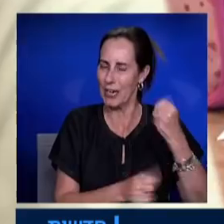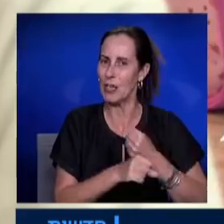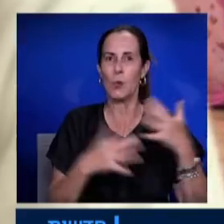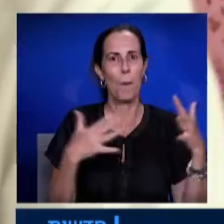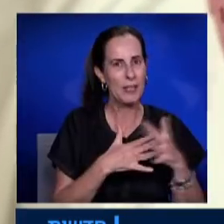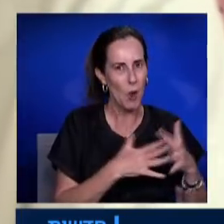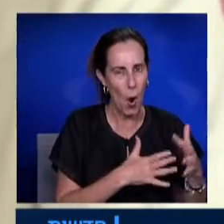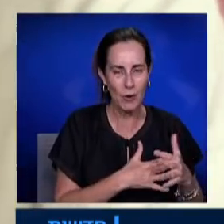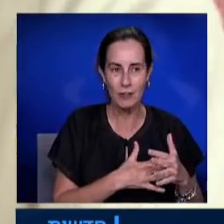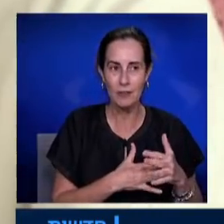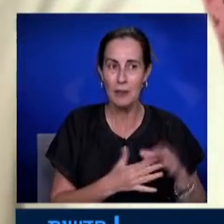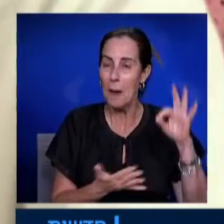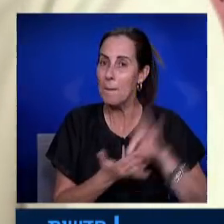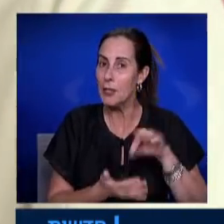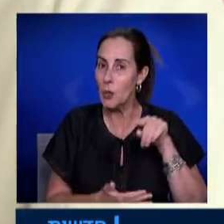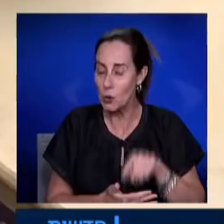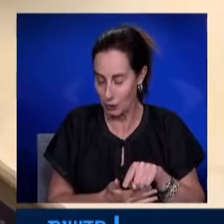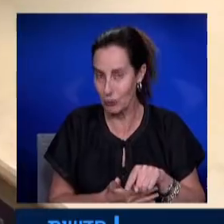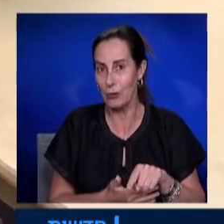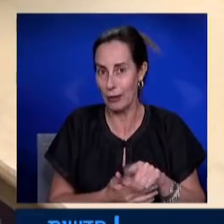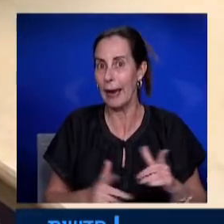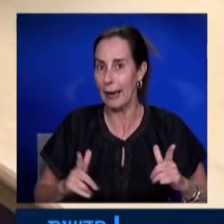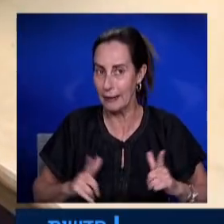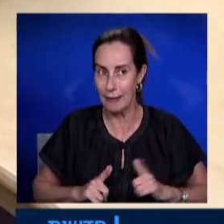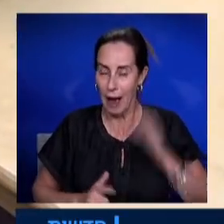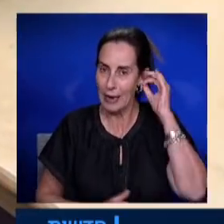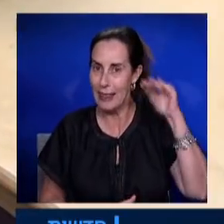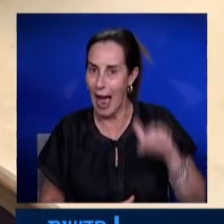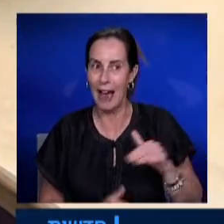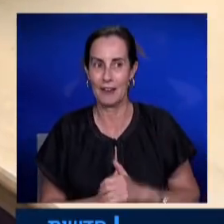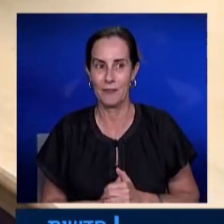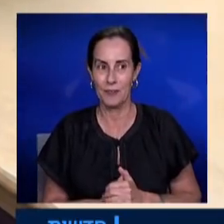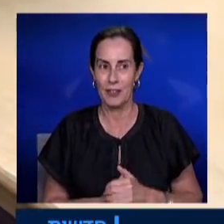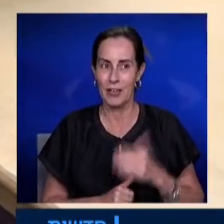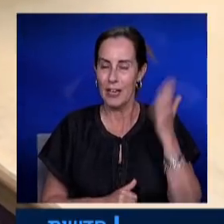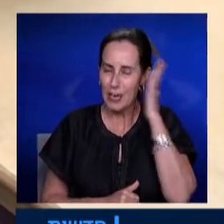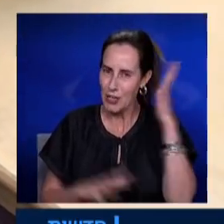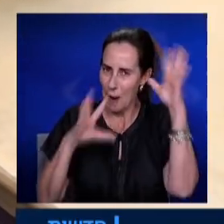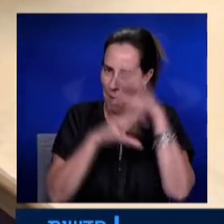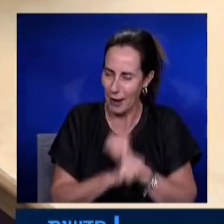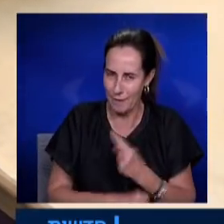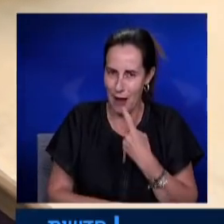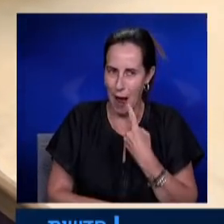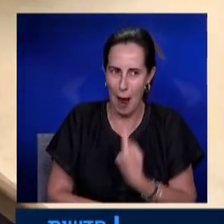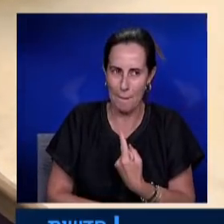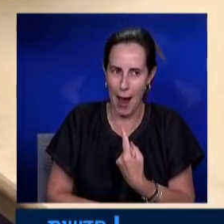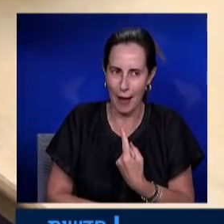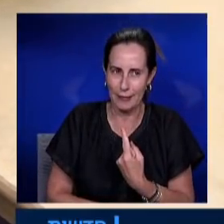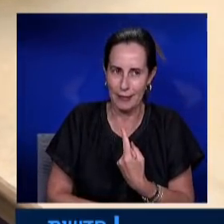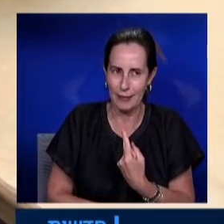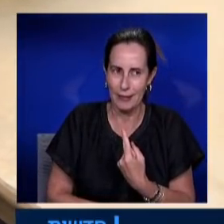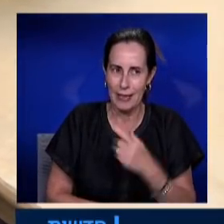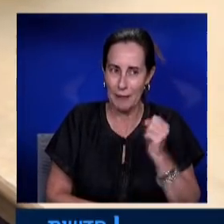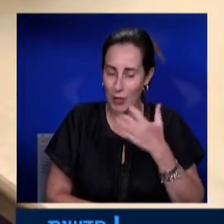הבדיקות. ובדיוק לזה ציפתה בקוצר רוח חן הקטנה. יסנתי בלילה ואמרתי לכם, אם